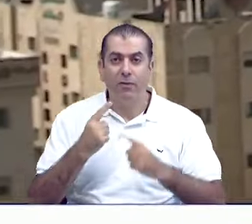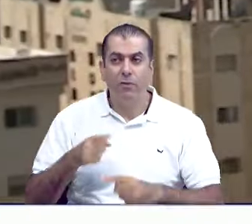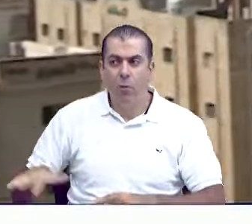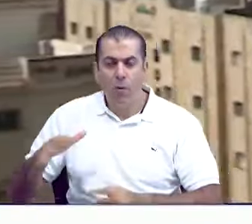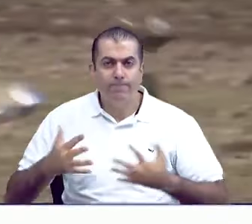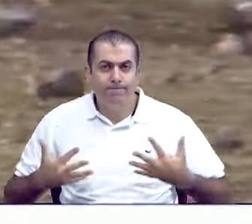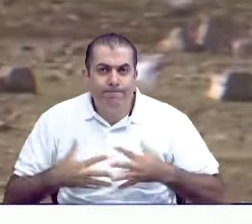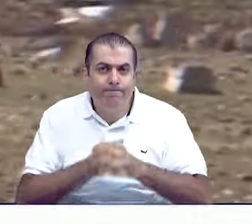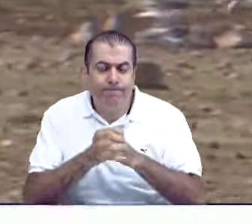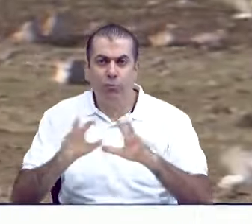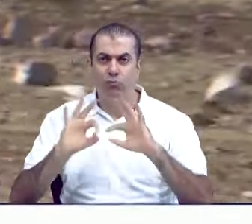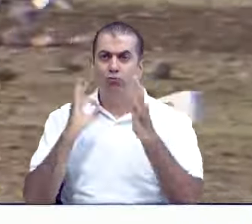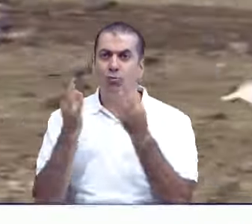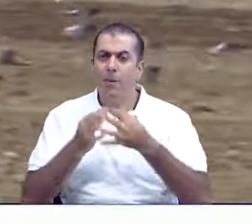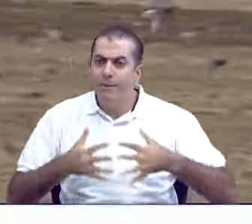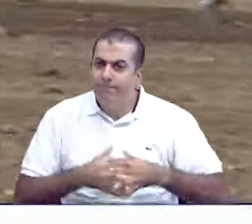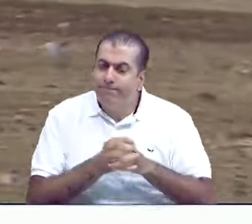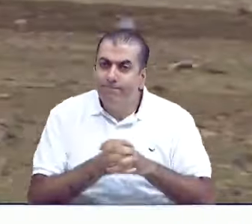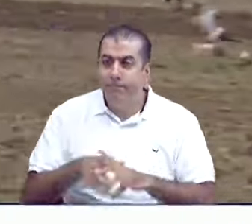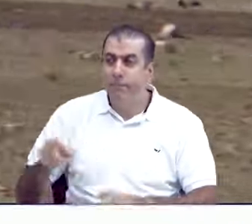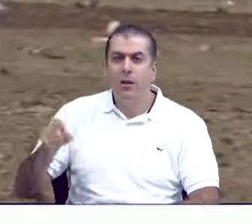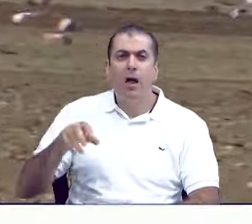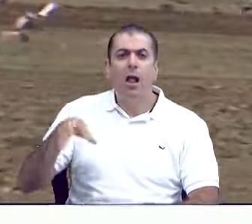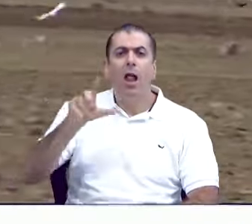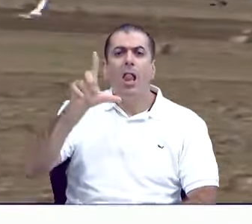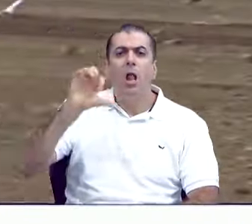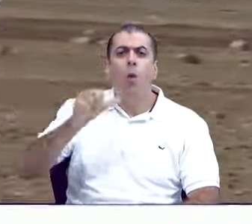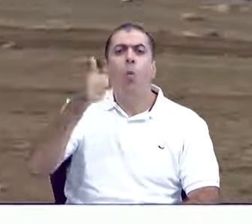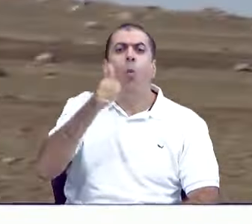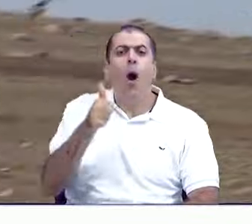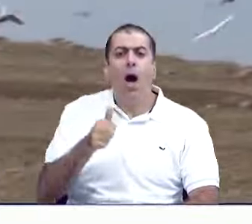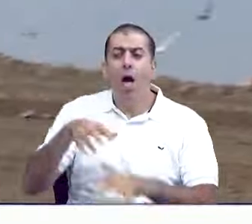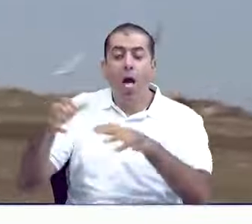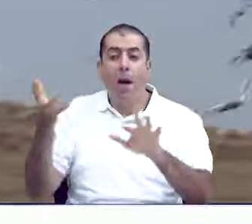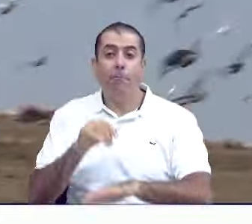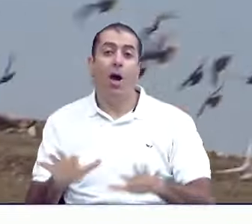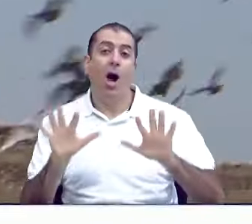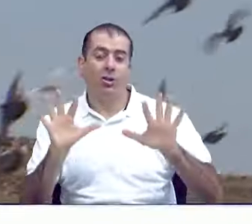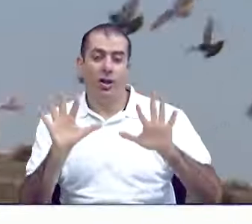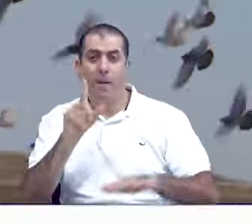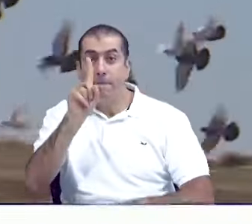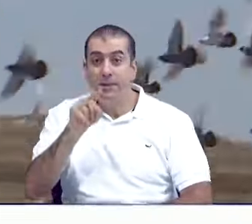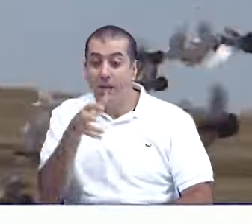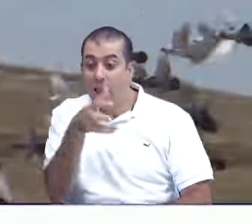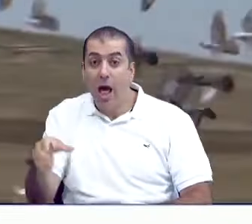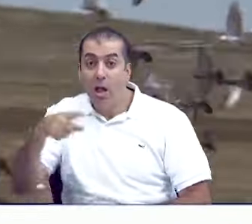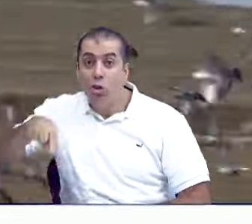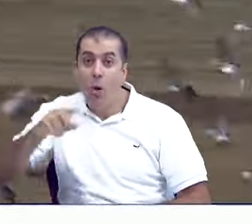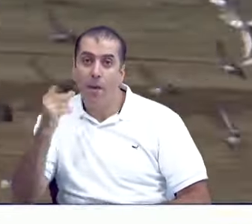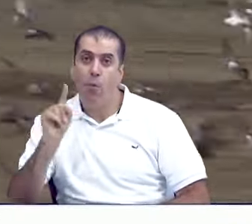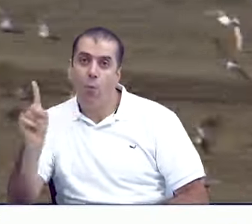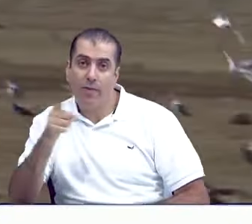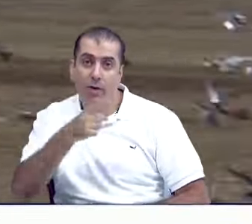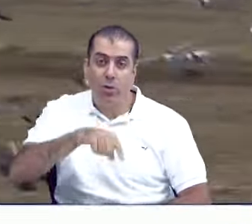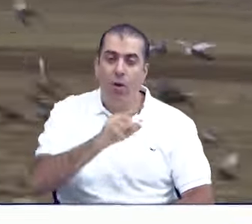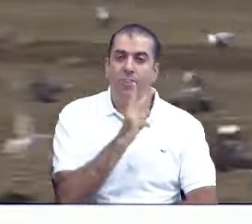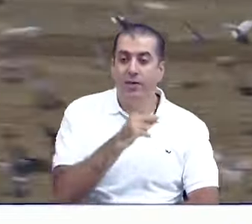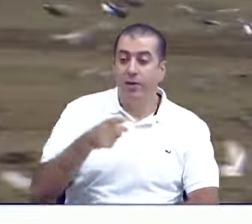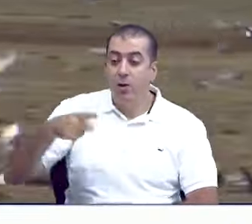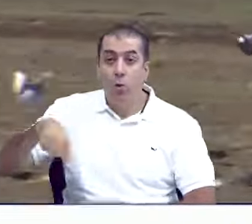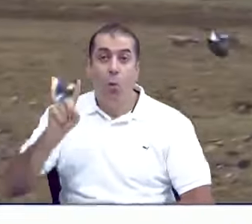الاجتماعي ويتبع للمحافظه عشره الويه مقسمه على دائرتين انتخابيتين هما دائره اربد